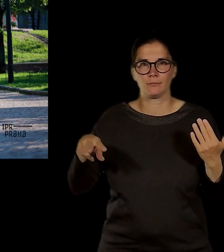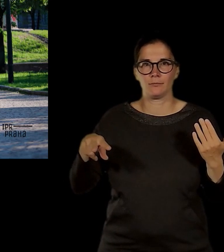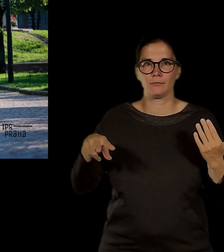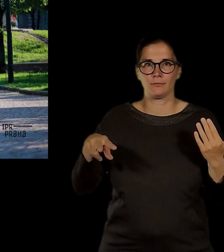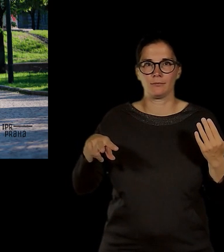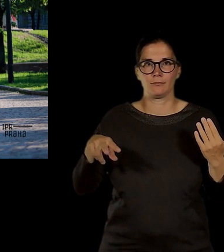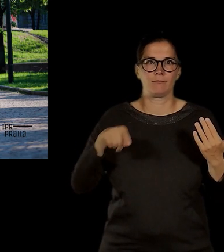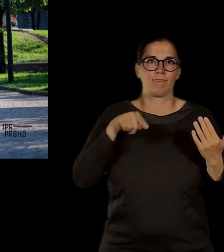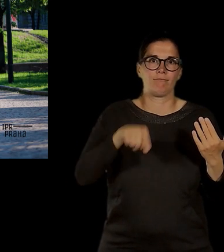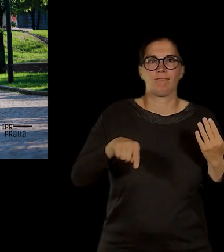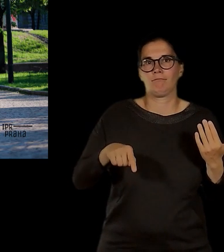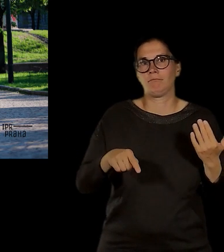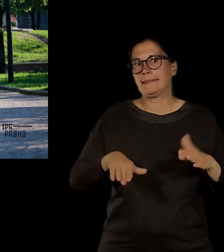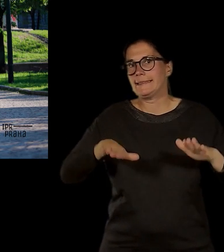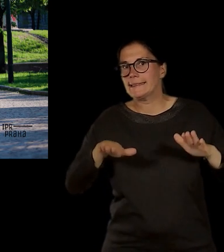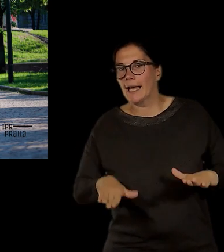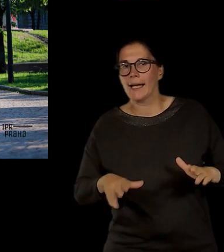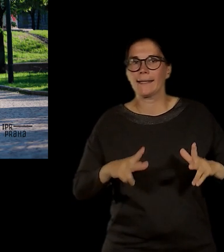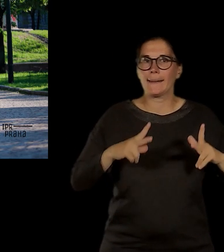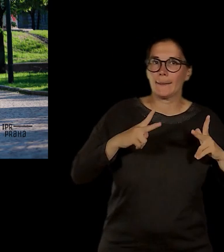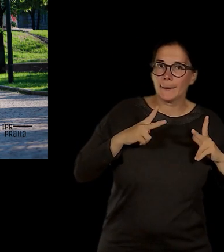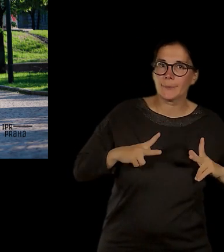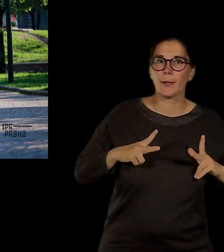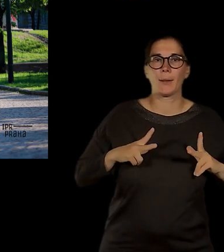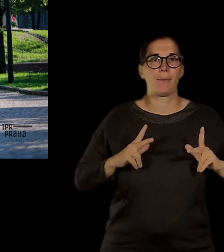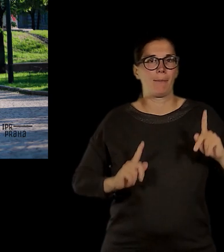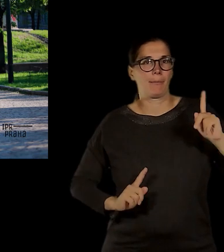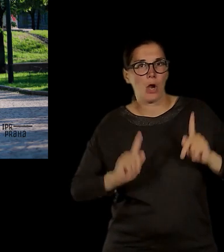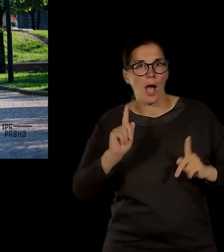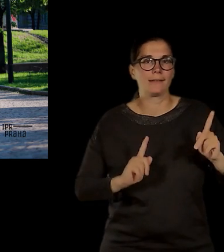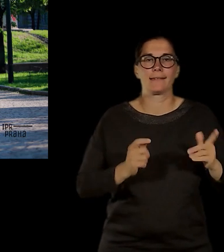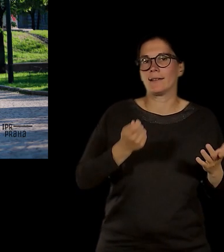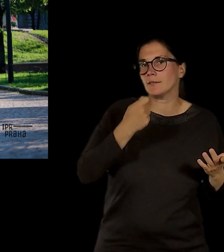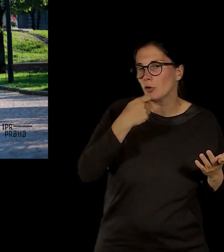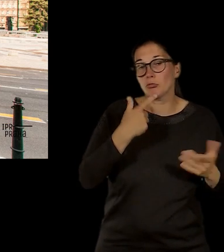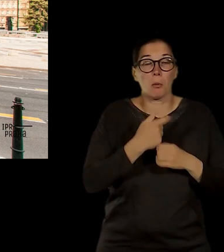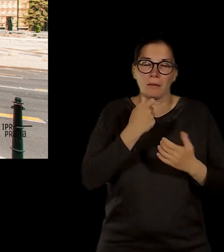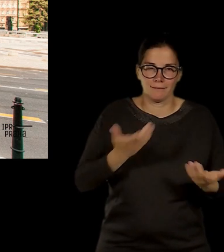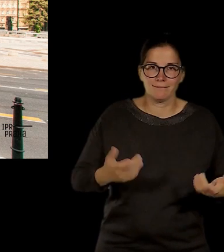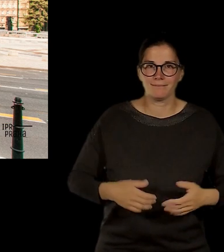využívali ho k pobytu, k procházce, ke svačině, k obědu.